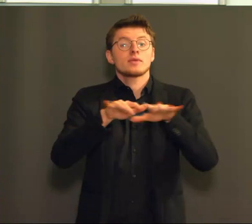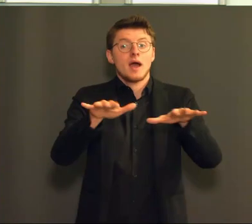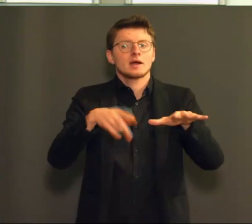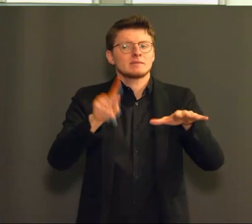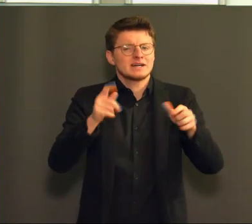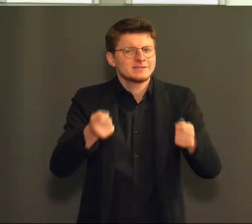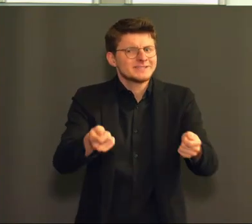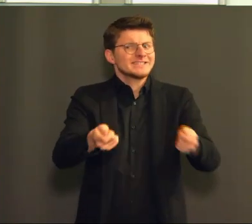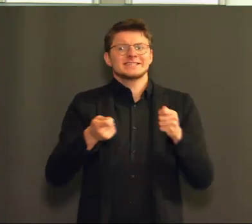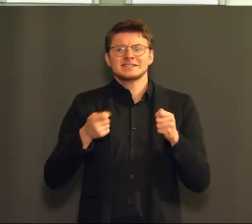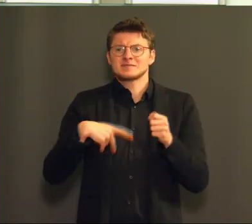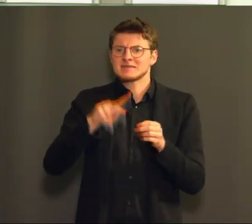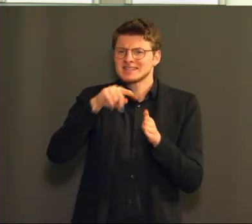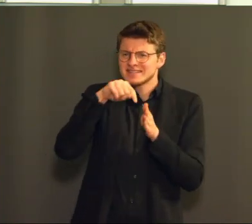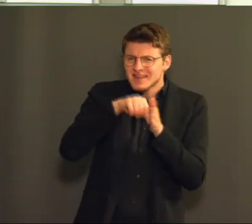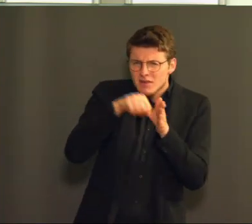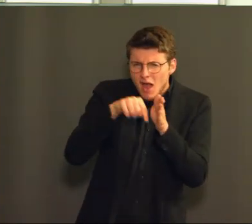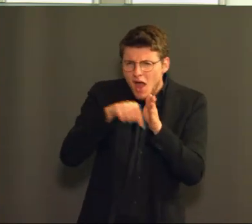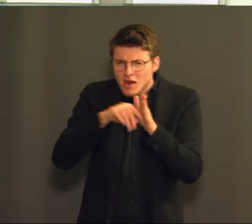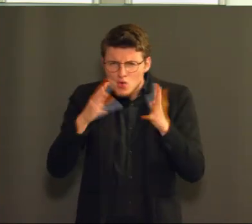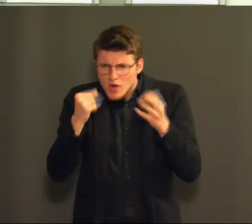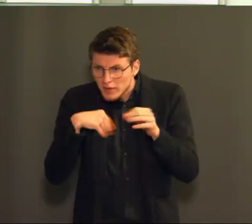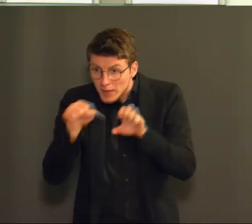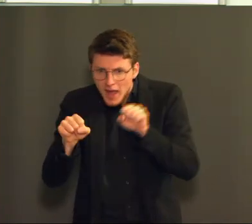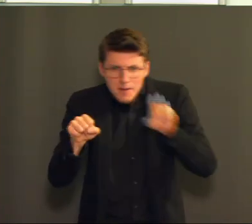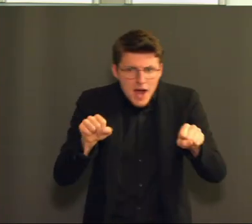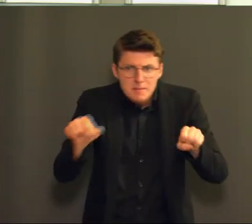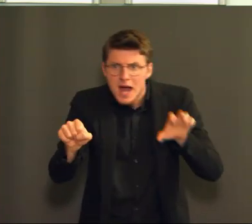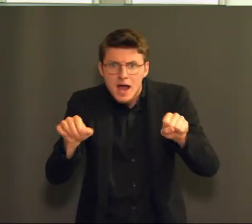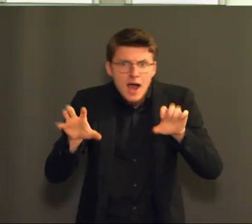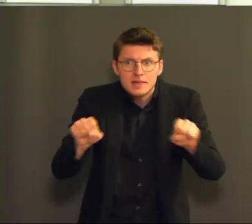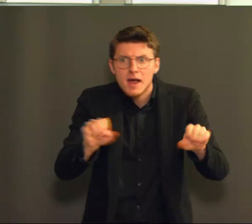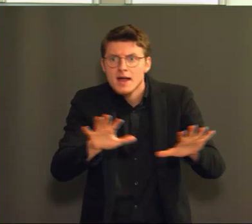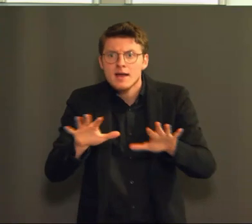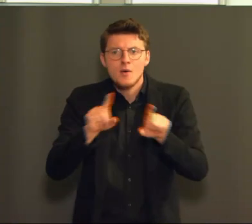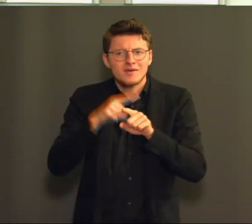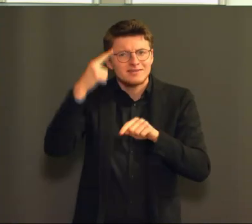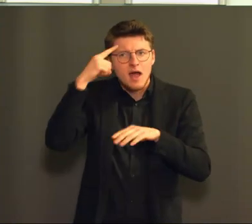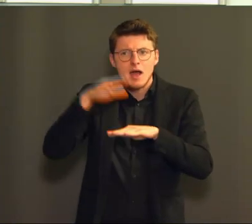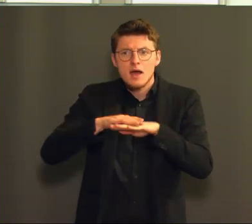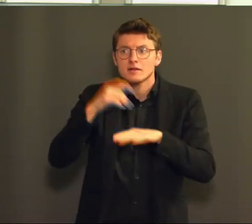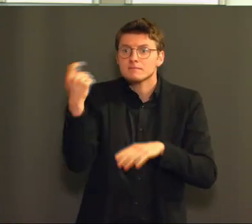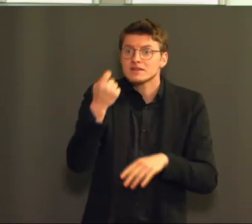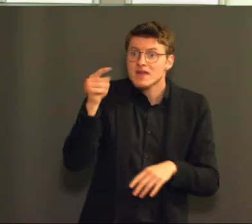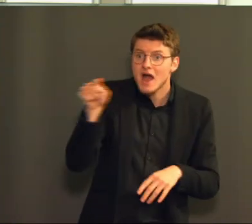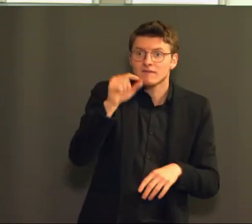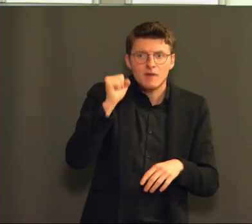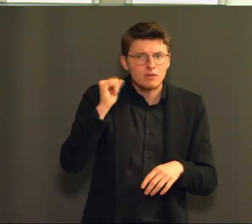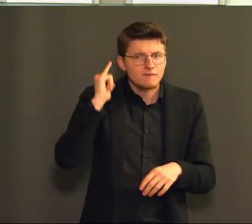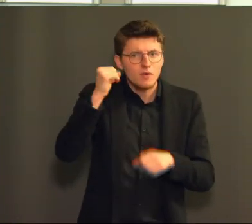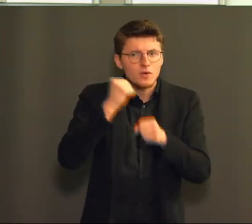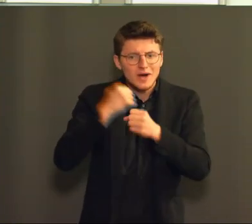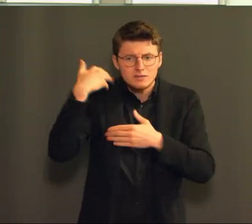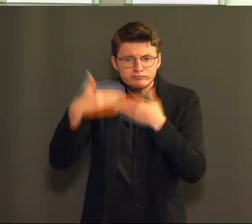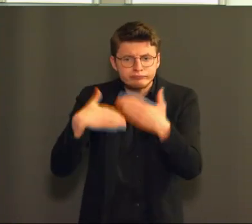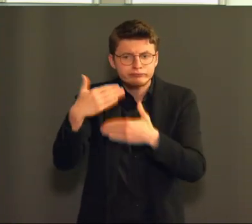verfijnen, zonder de vitaliteit van onze ondernemingen of andere activiteitssectoren